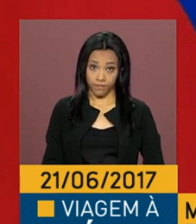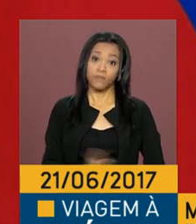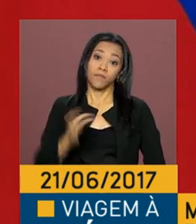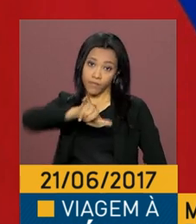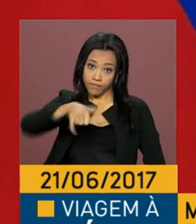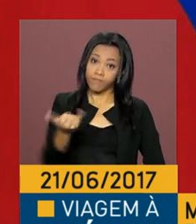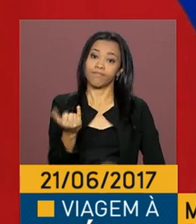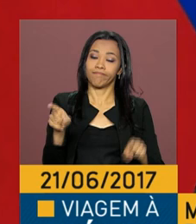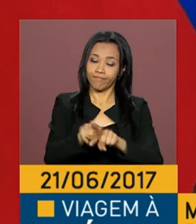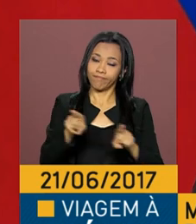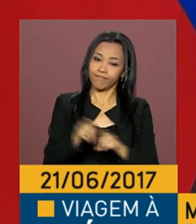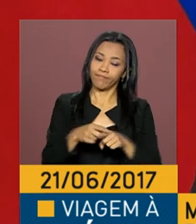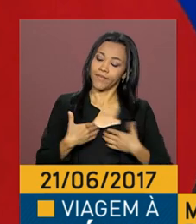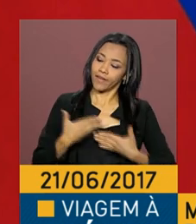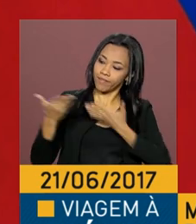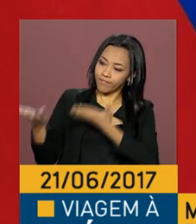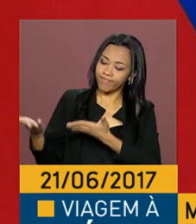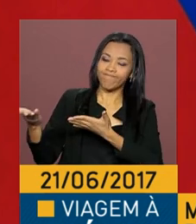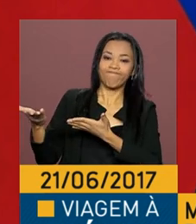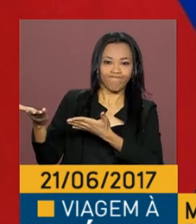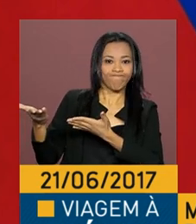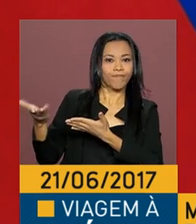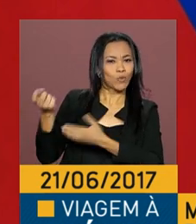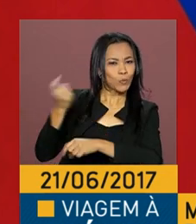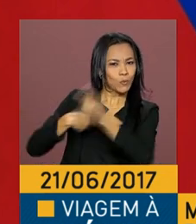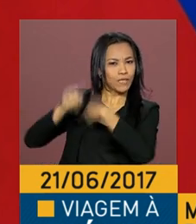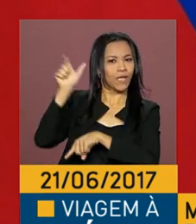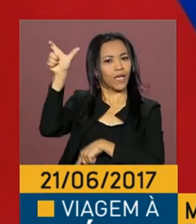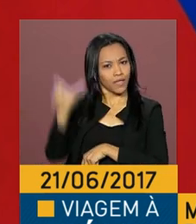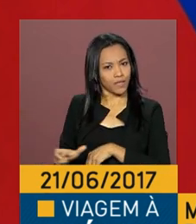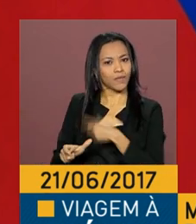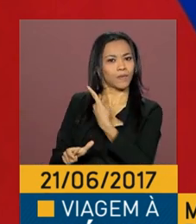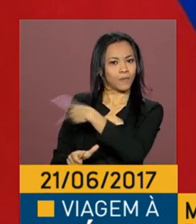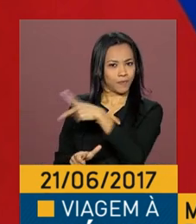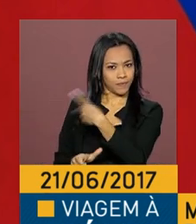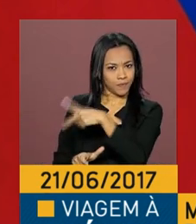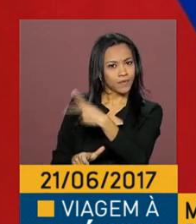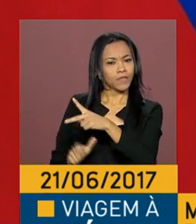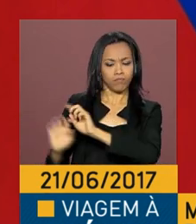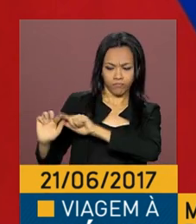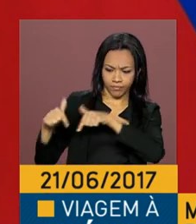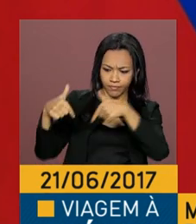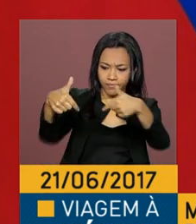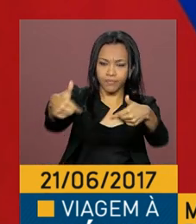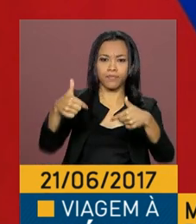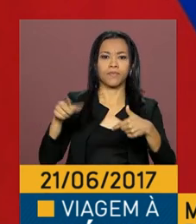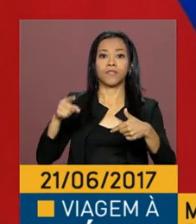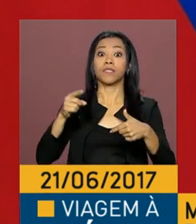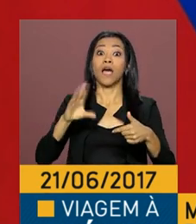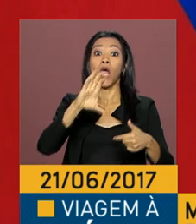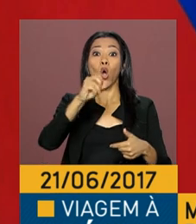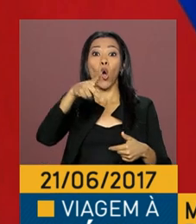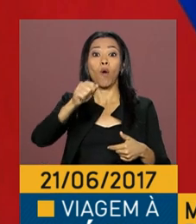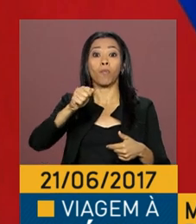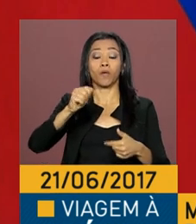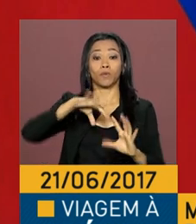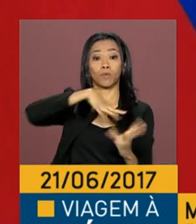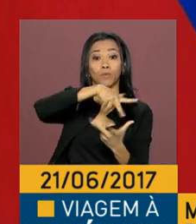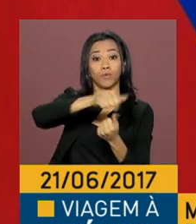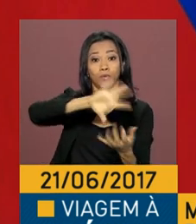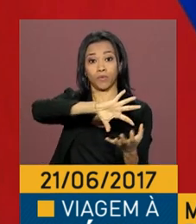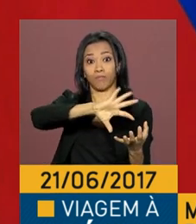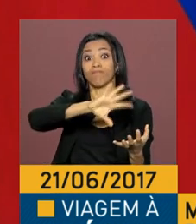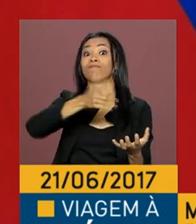também para desejar ao presidente Putin sucesso na realização da Copa do Mundo de